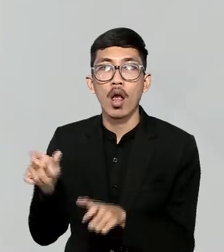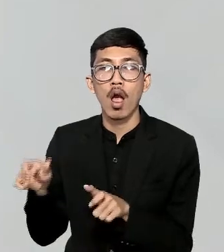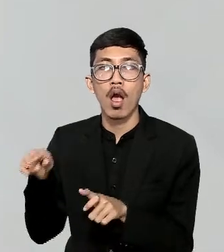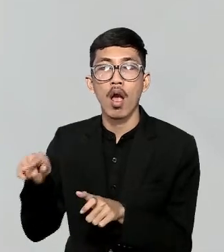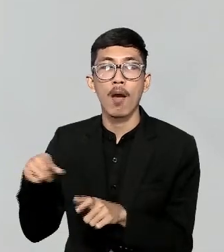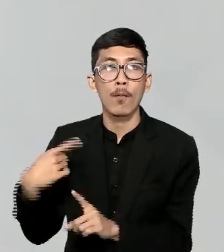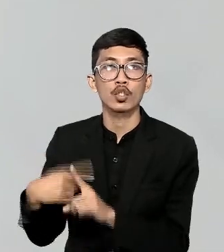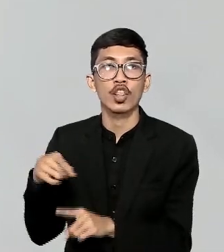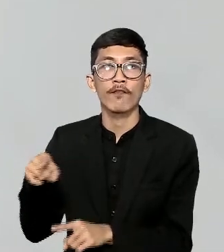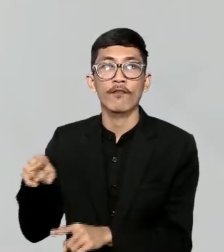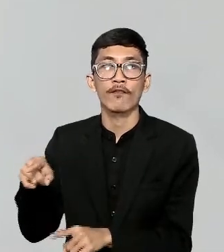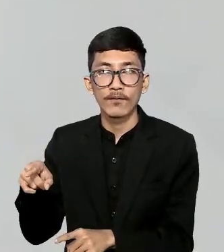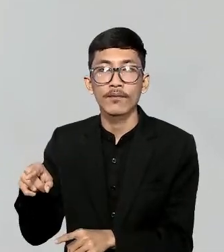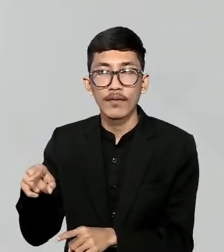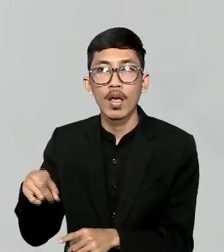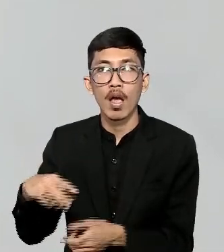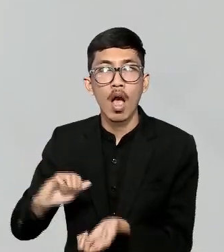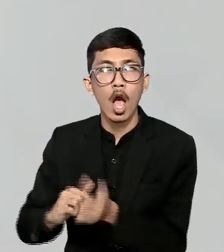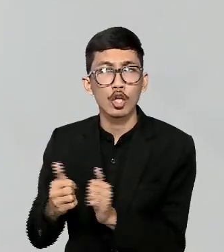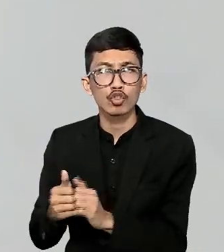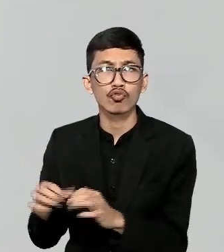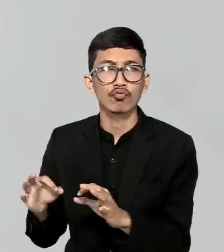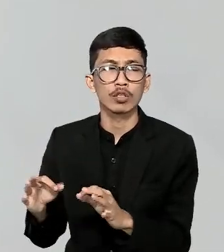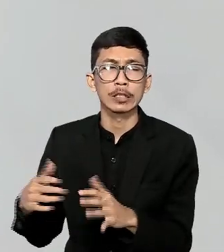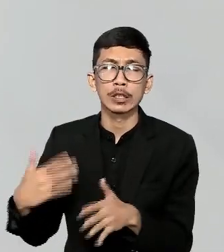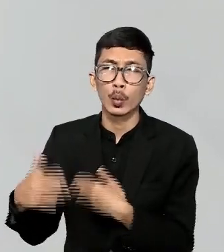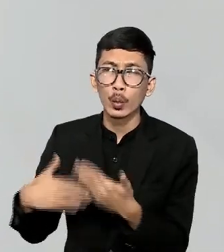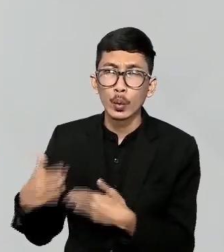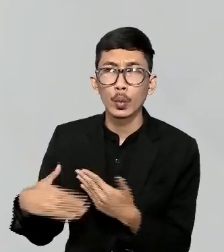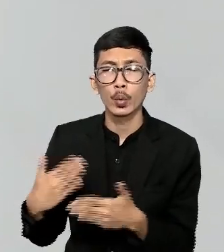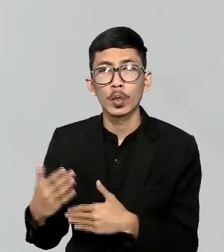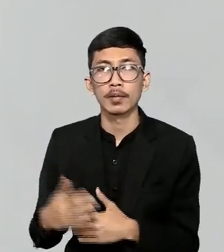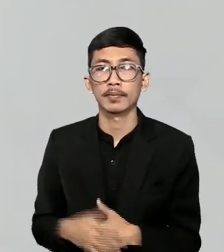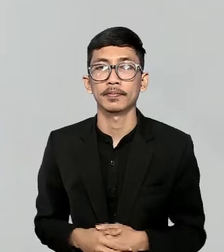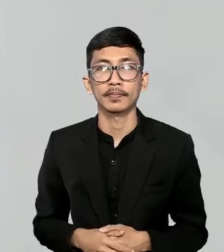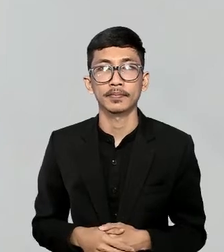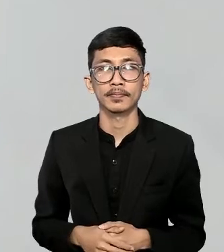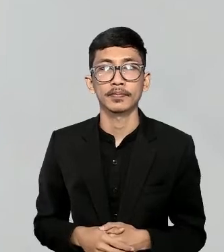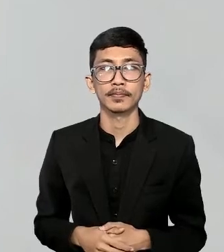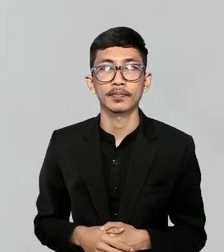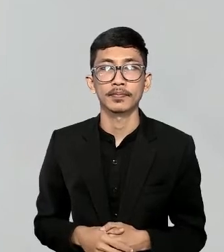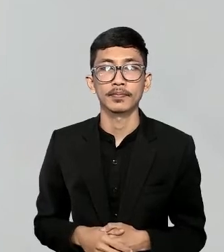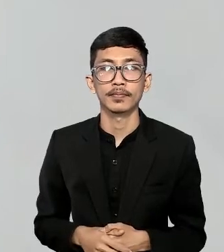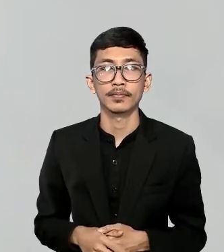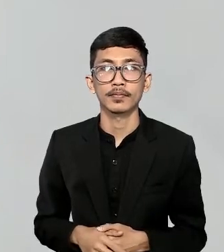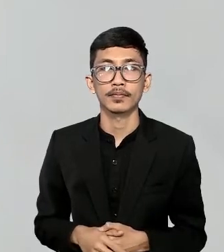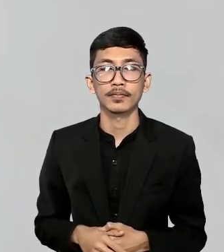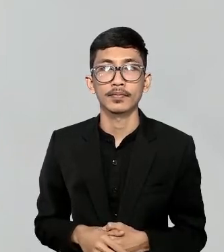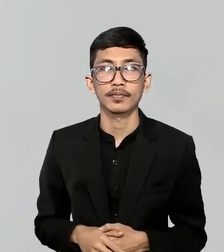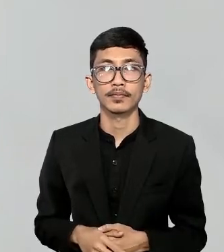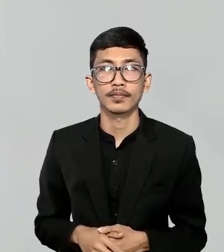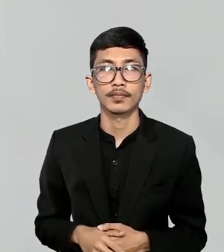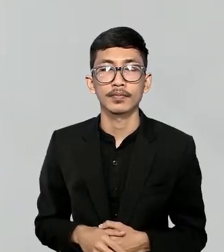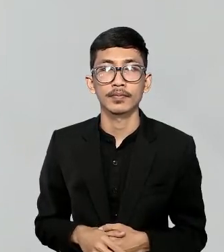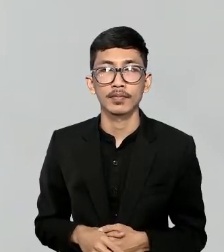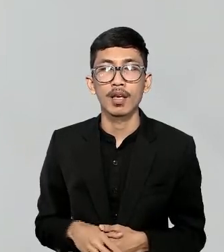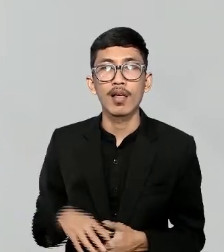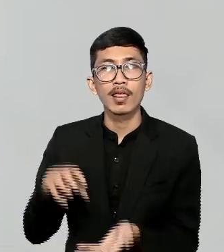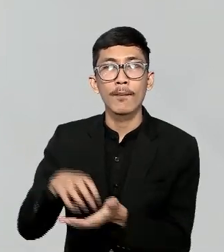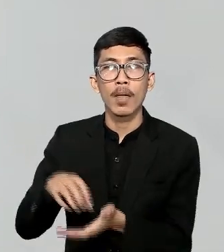terusnya tapi Sebagian besar kasus yang terkonfirmasi terkonfirmasi itu disertai riwayat perjalanan ke negara di Afrika